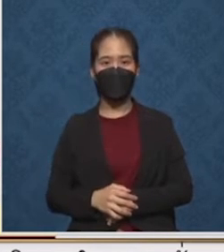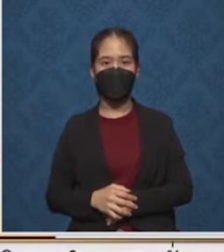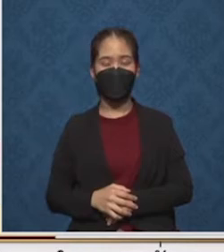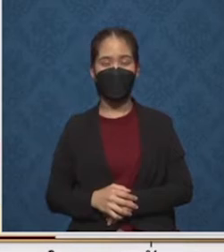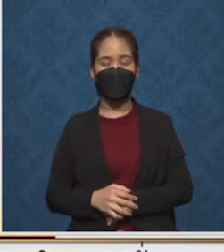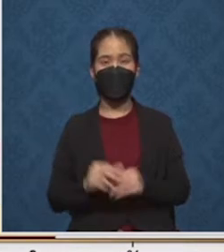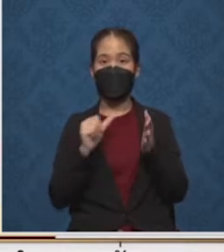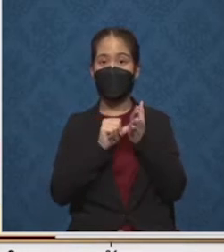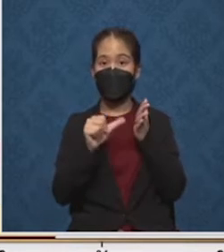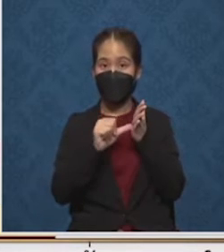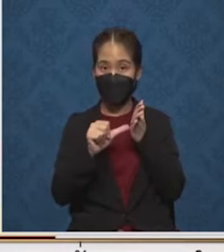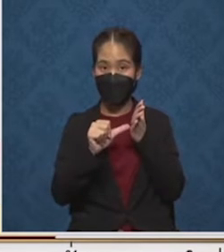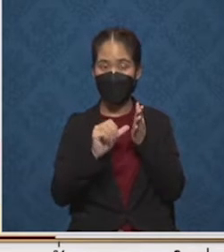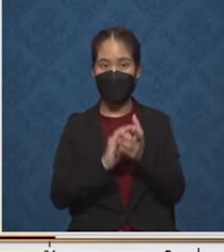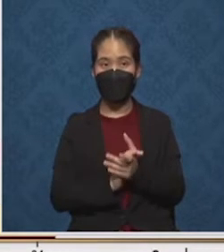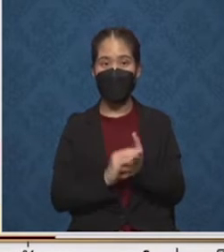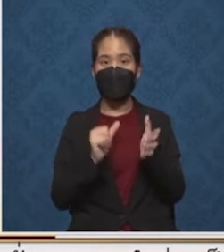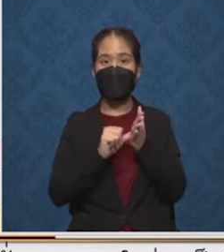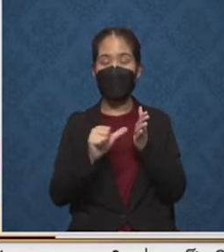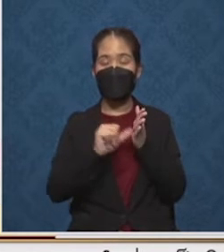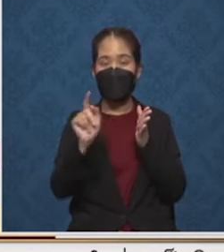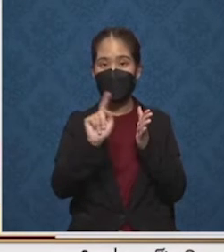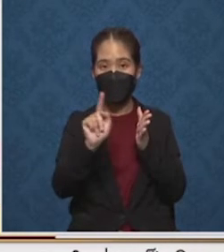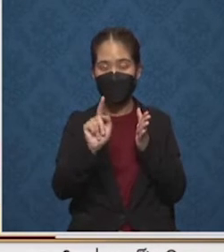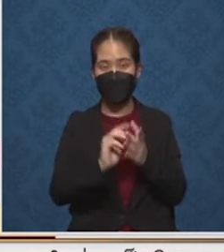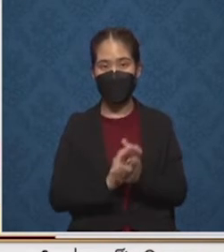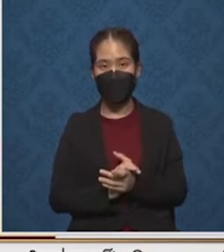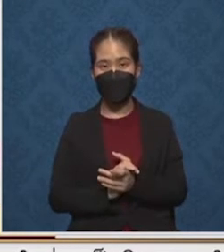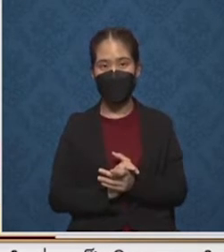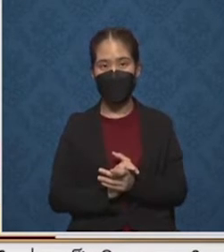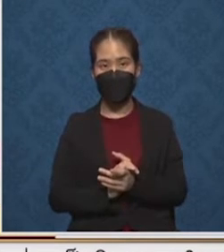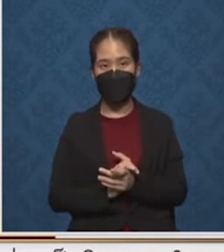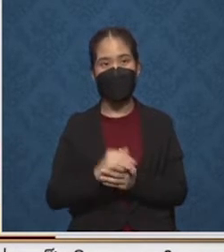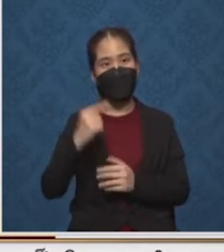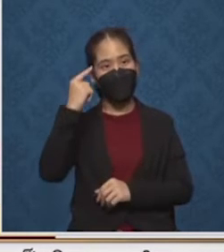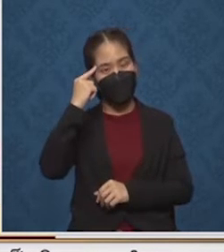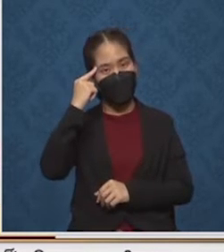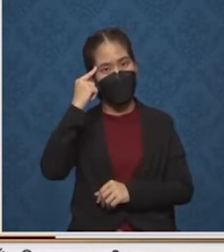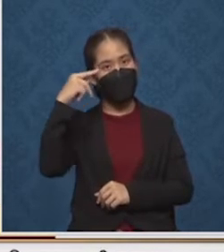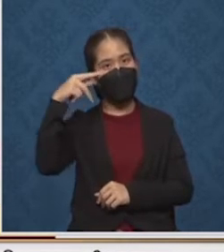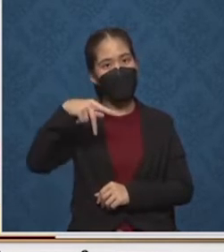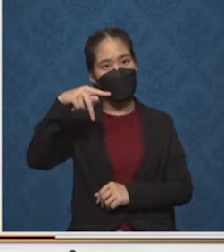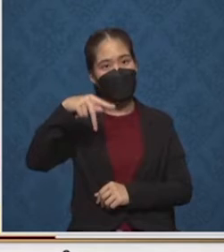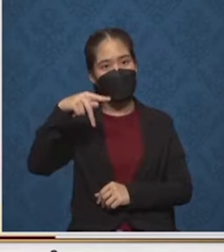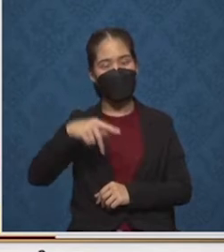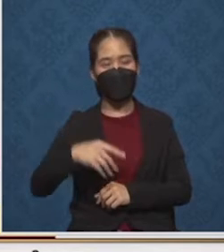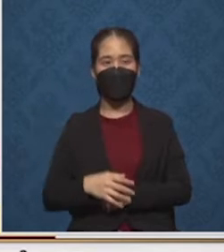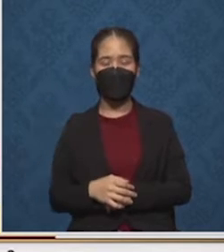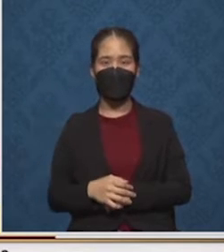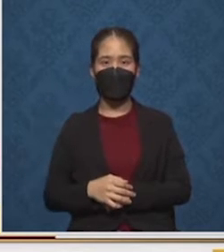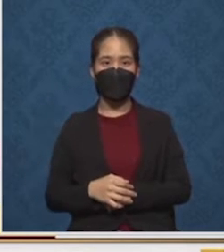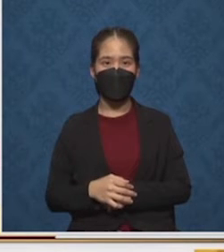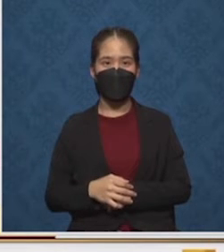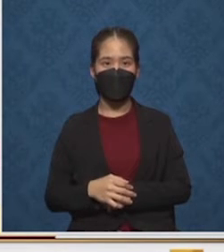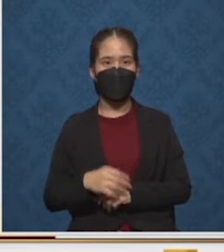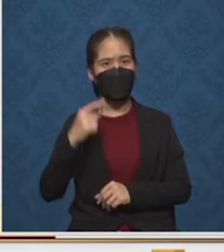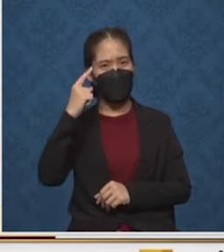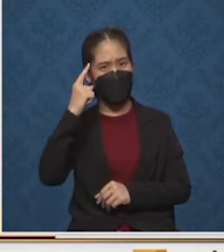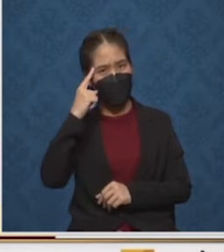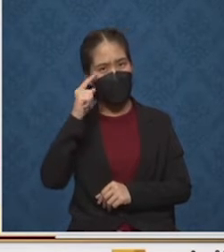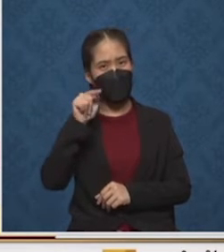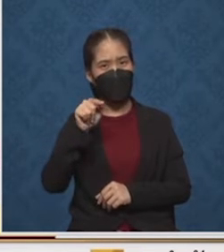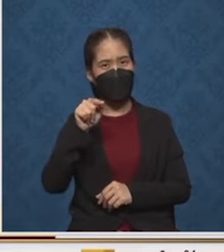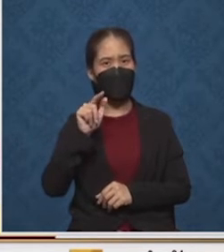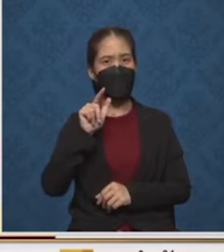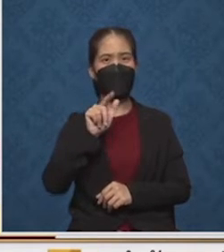ขอแก้ไขเป็นเจตนาพิเศษทำได้นะฮะใกล้แค่เจตนาท่านก็โดนอยู่แล้ว